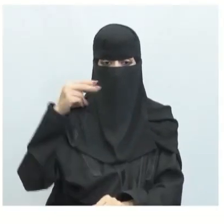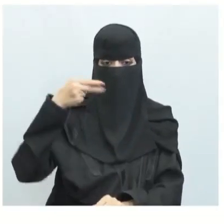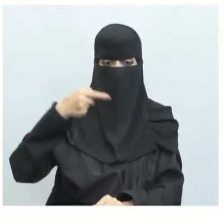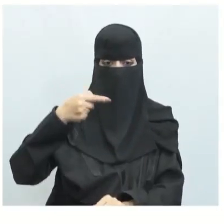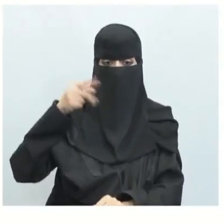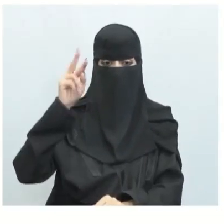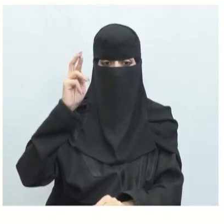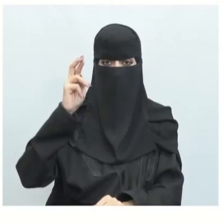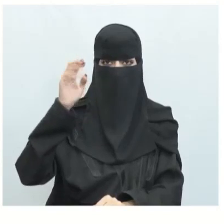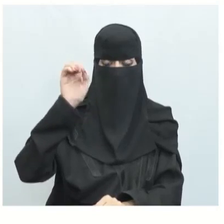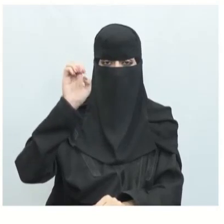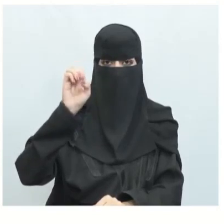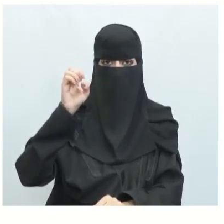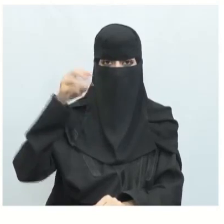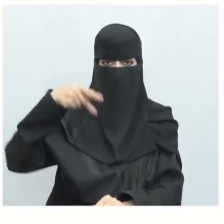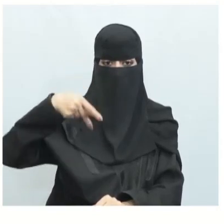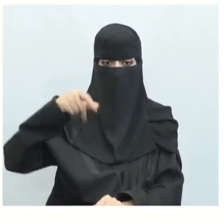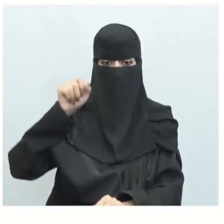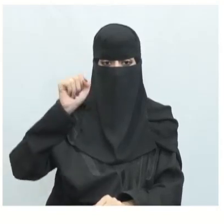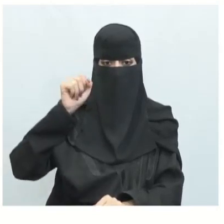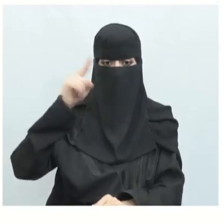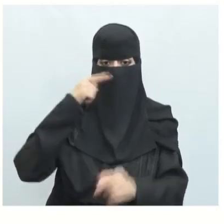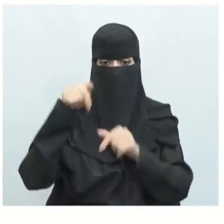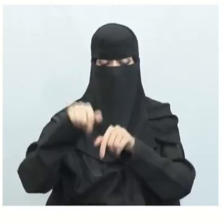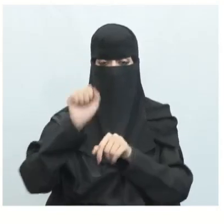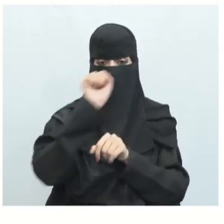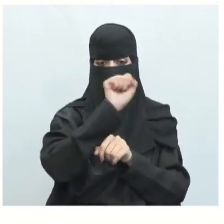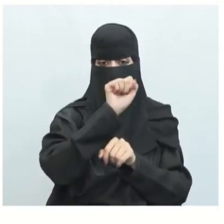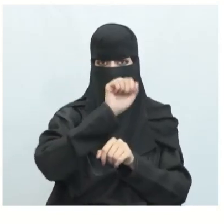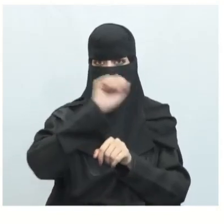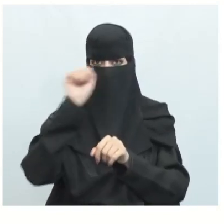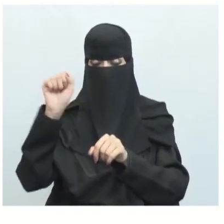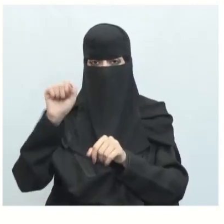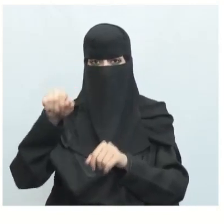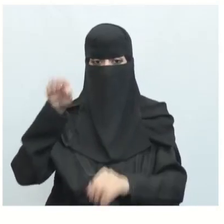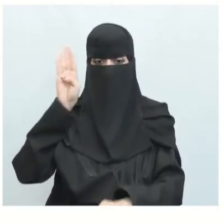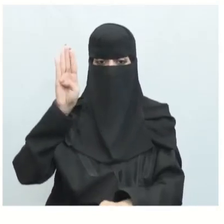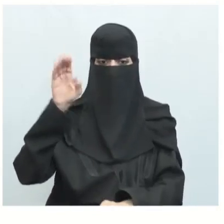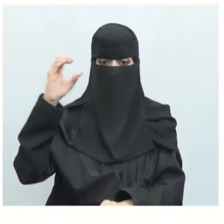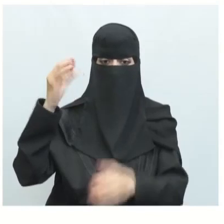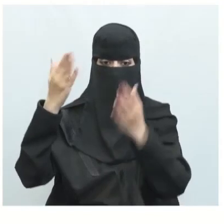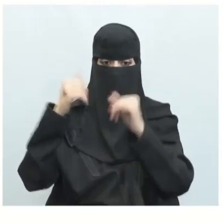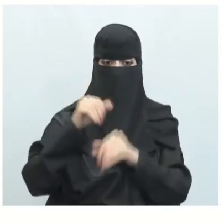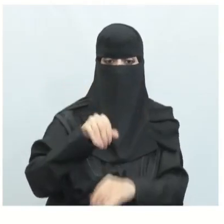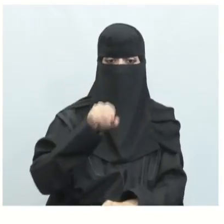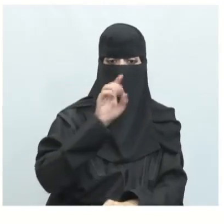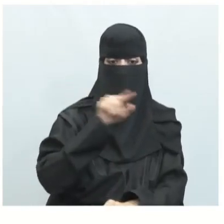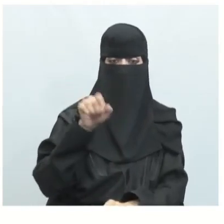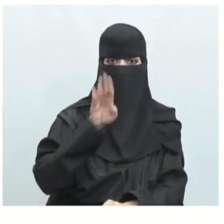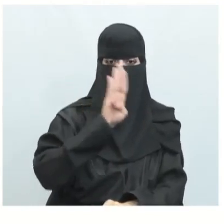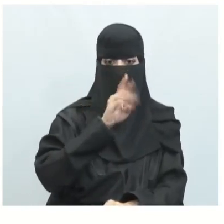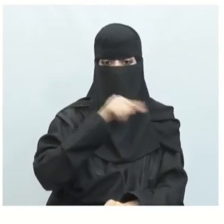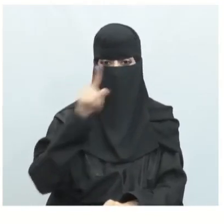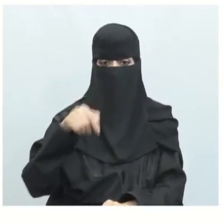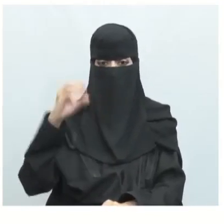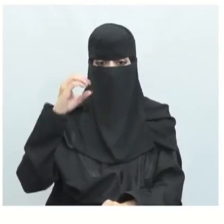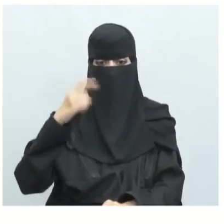امامه ب وسي بي واضع امامه او ارتباطه مع السي والدي